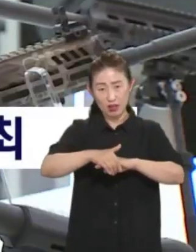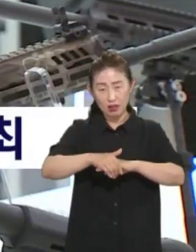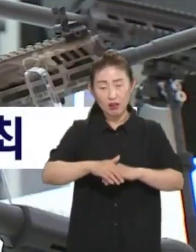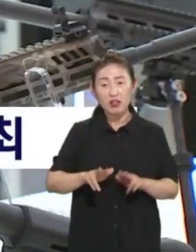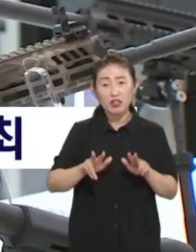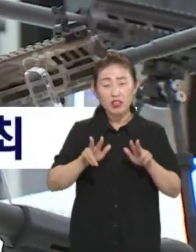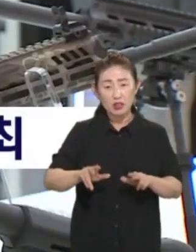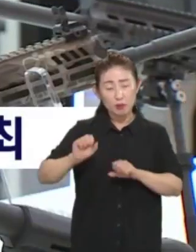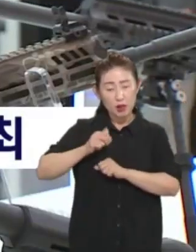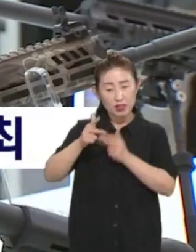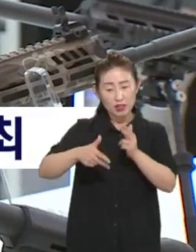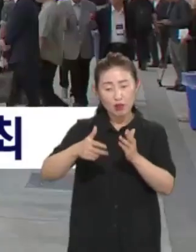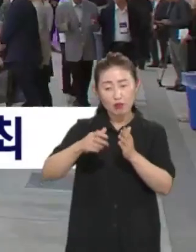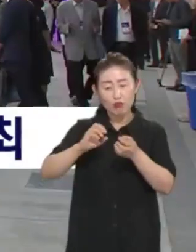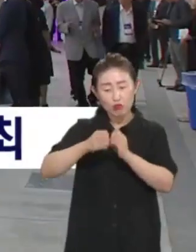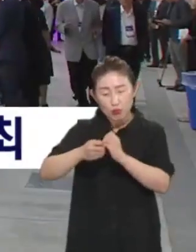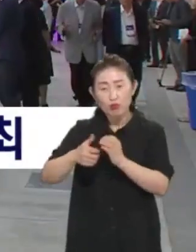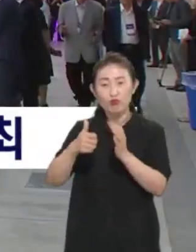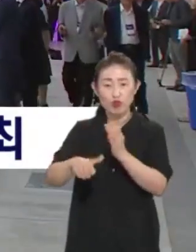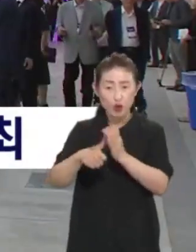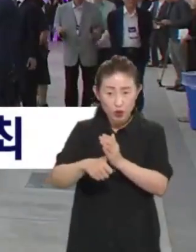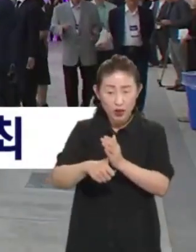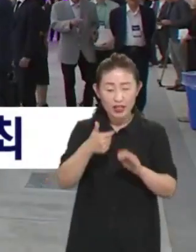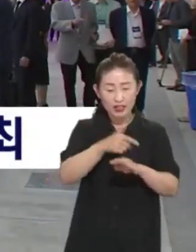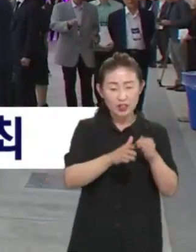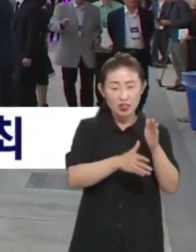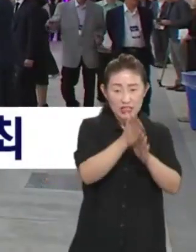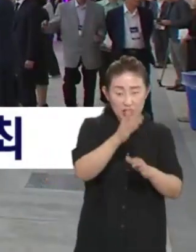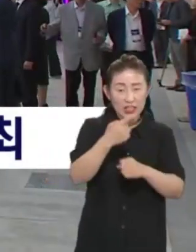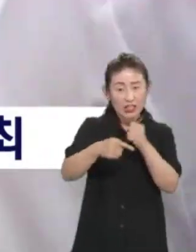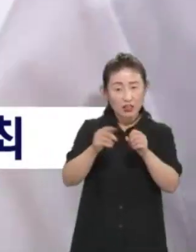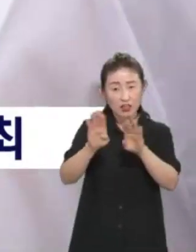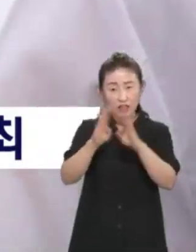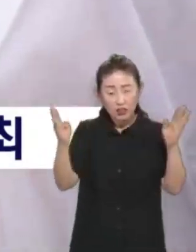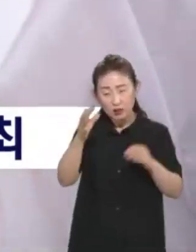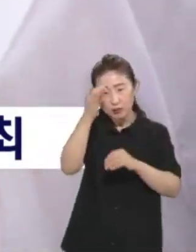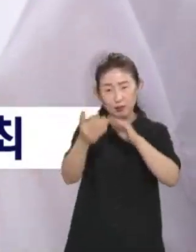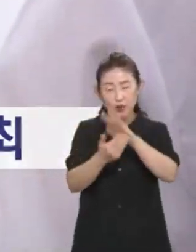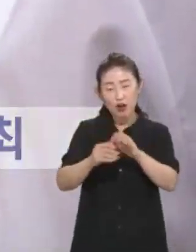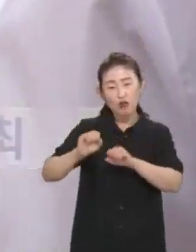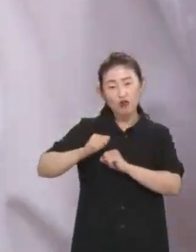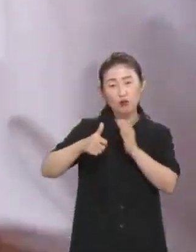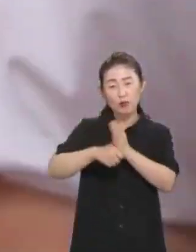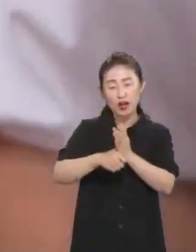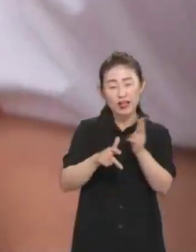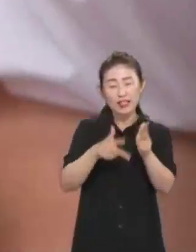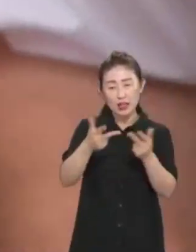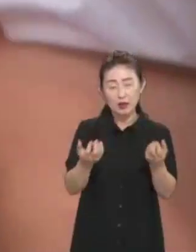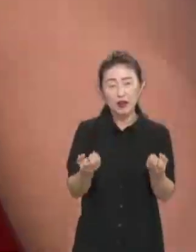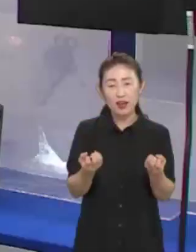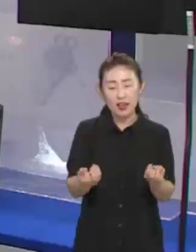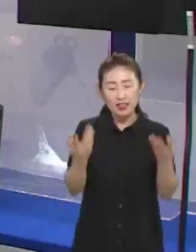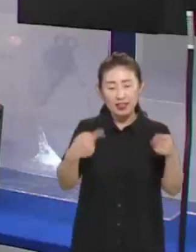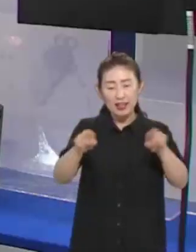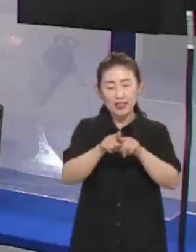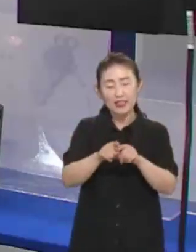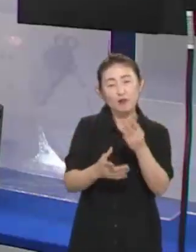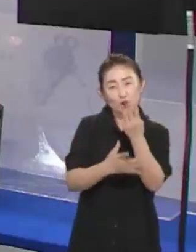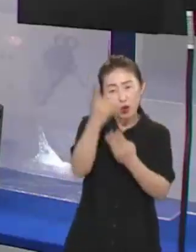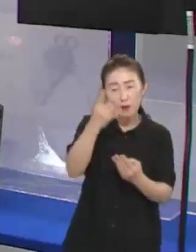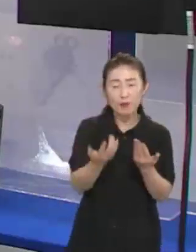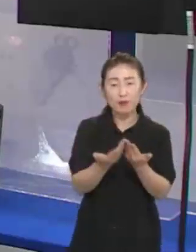개최하는 방위산업 부품 장비 대전과 대전시가 매년 여는 첨단 국방산업전이 통합 개최돼 의미를